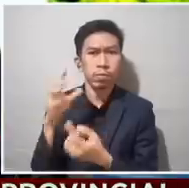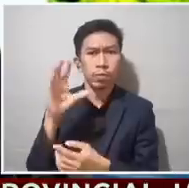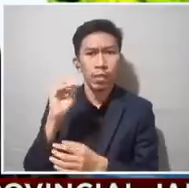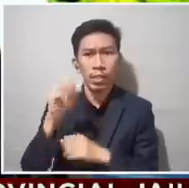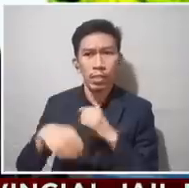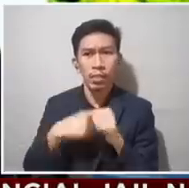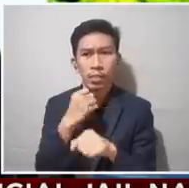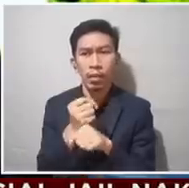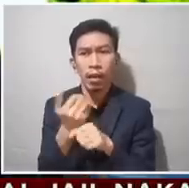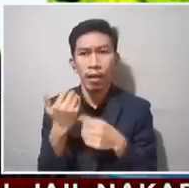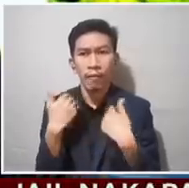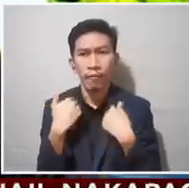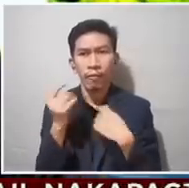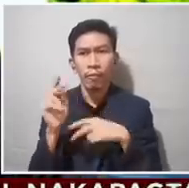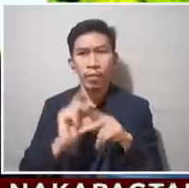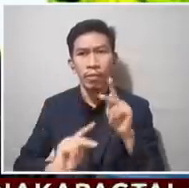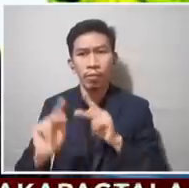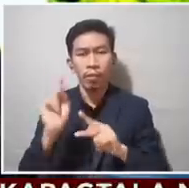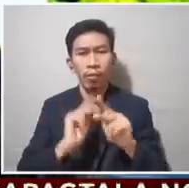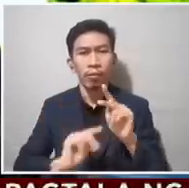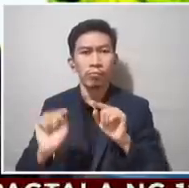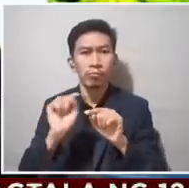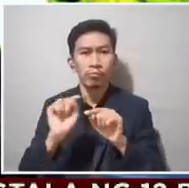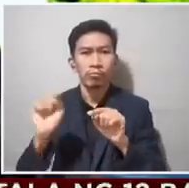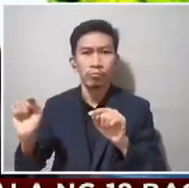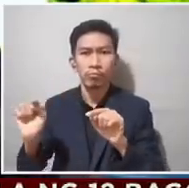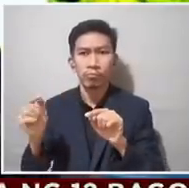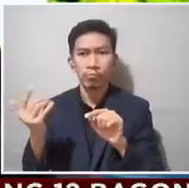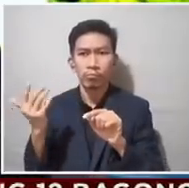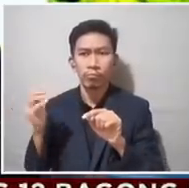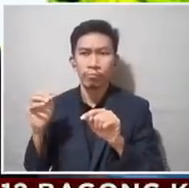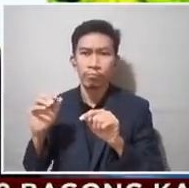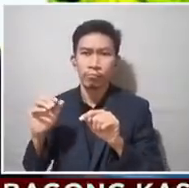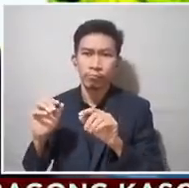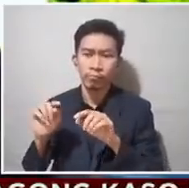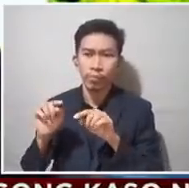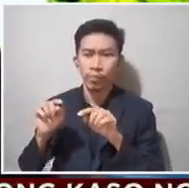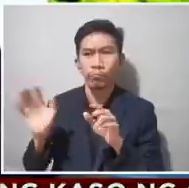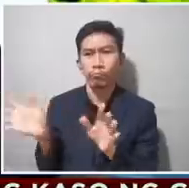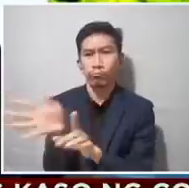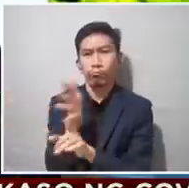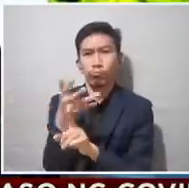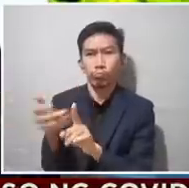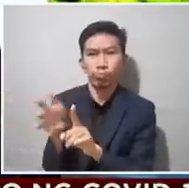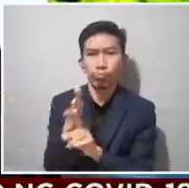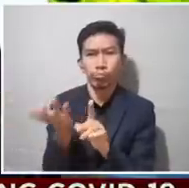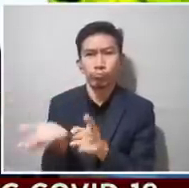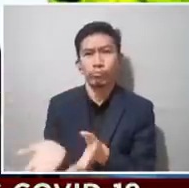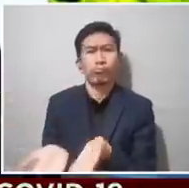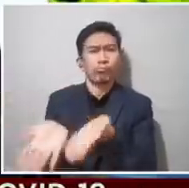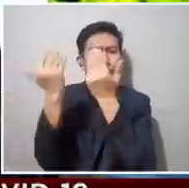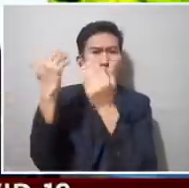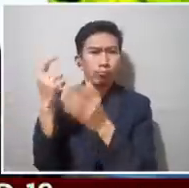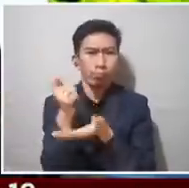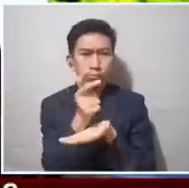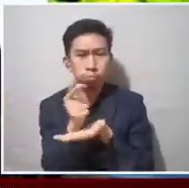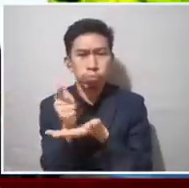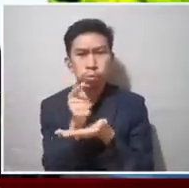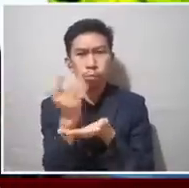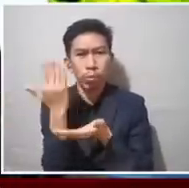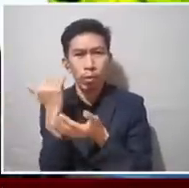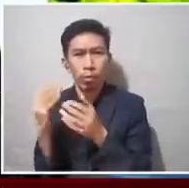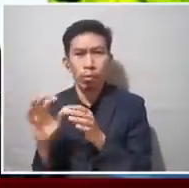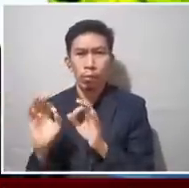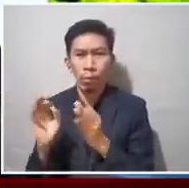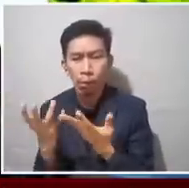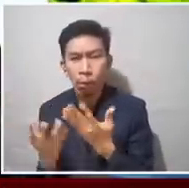mga mamamayan natin, no, na itinulak na mag-alsa at magdikdik ng armas dahil sa matinding kahirapan, matinding